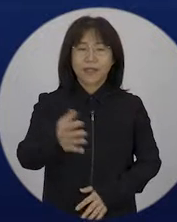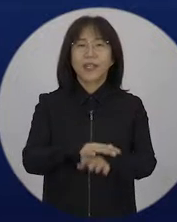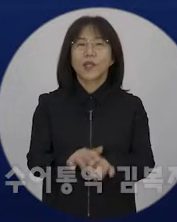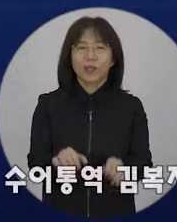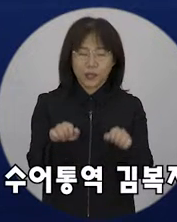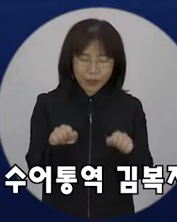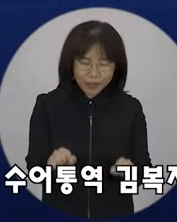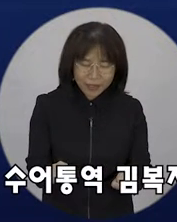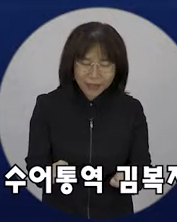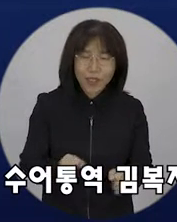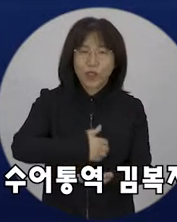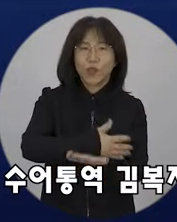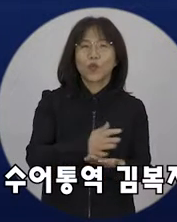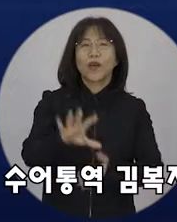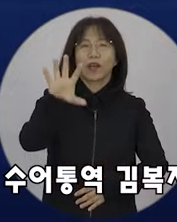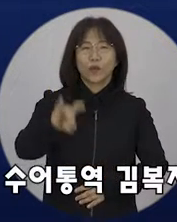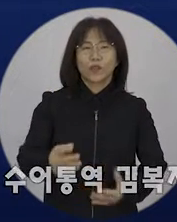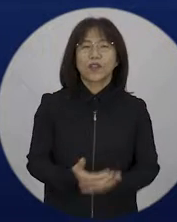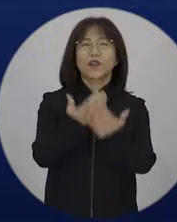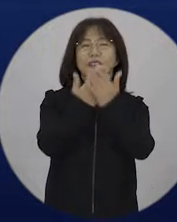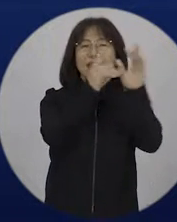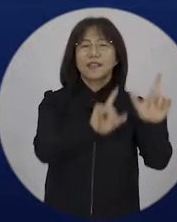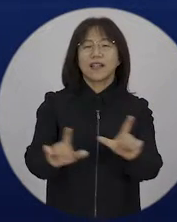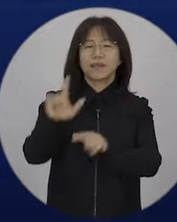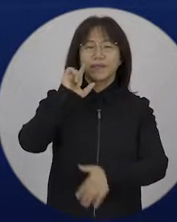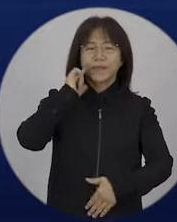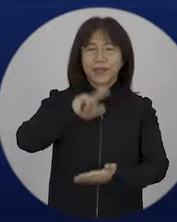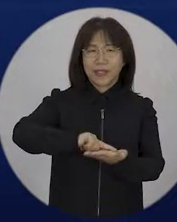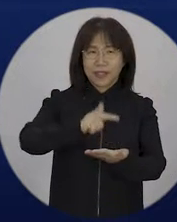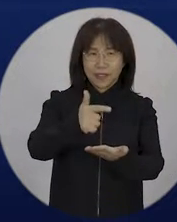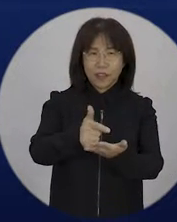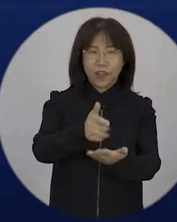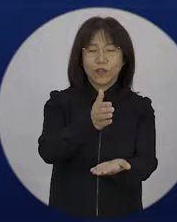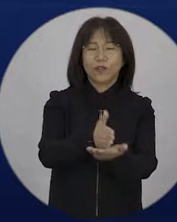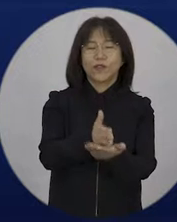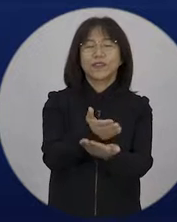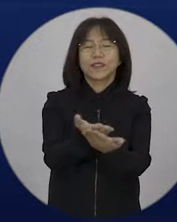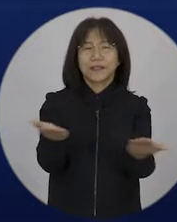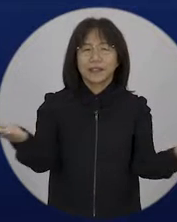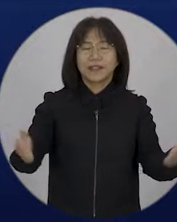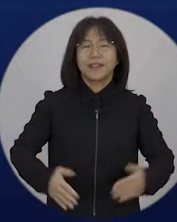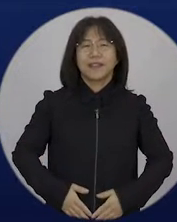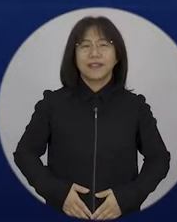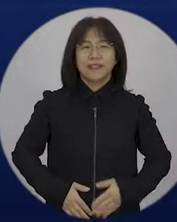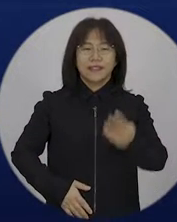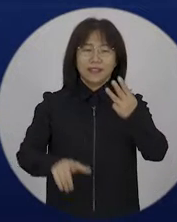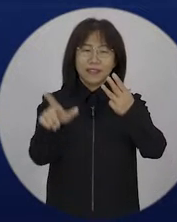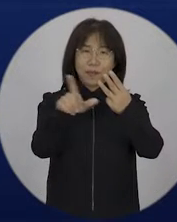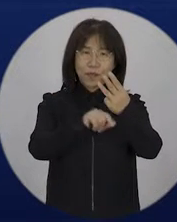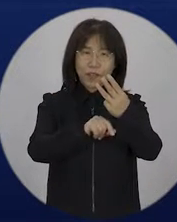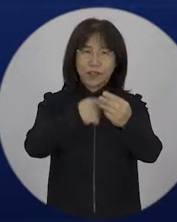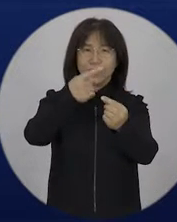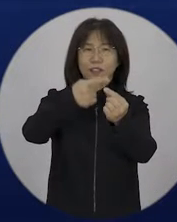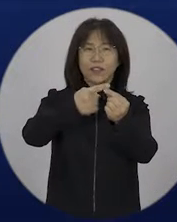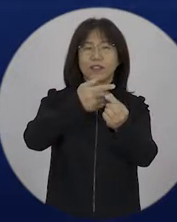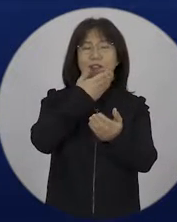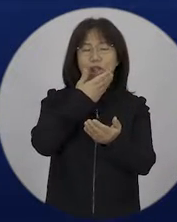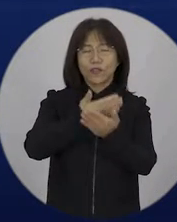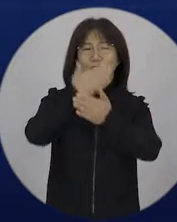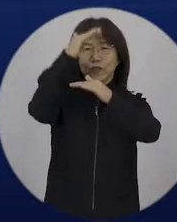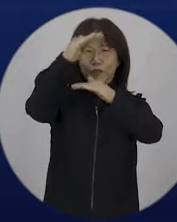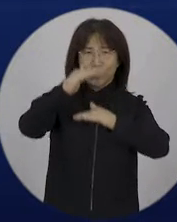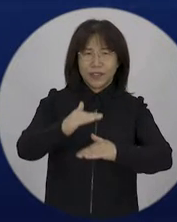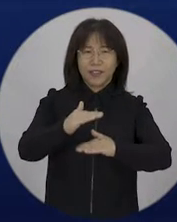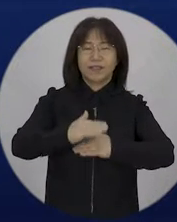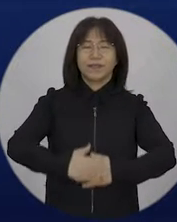구민 여러분 안녕하십니까 조화로운 성장 삶이 아름다운 강성 아이 겸 석희 비긴 줍니다 3월 첫째 주 주간